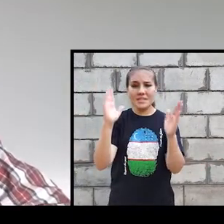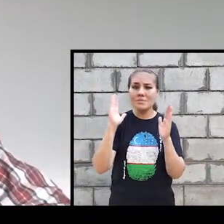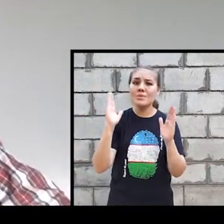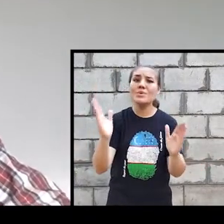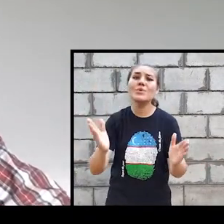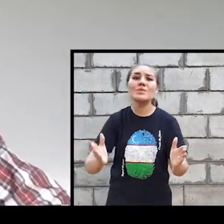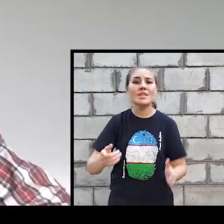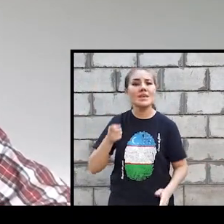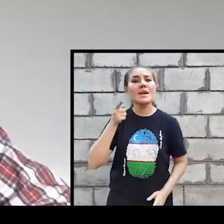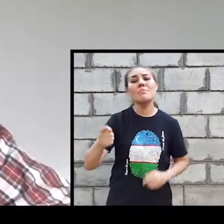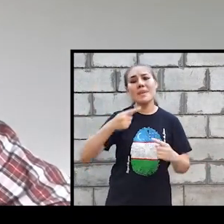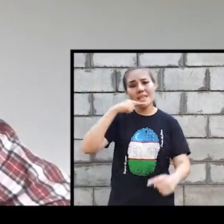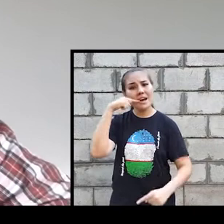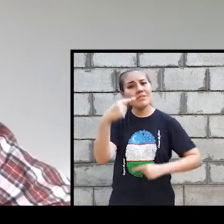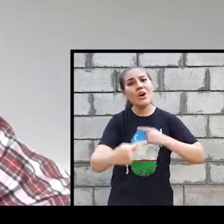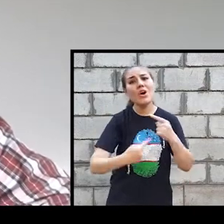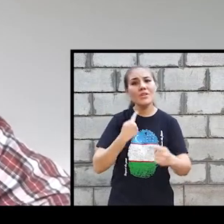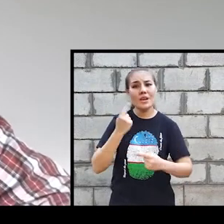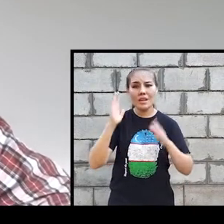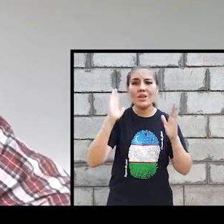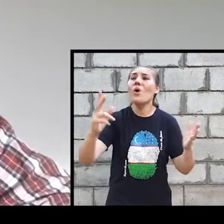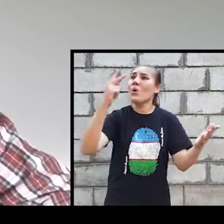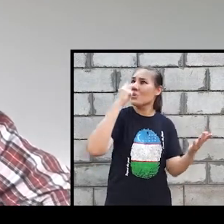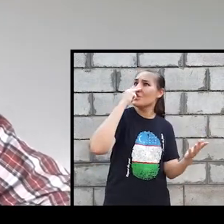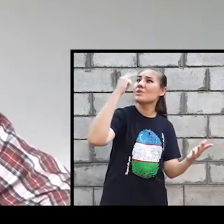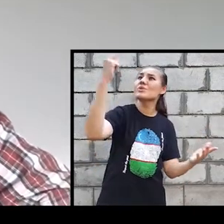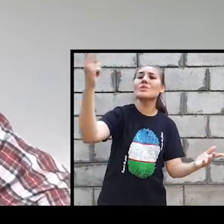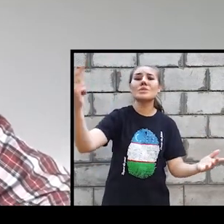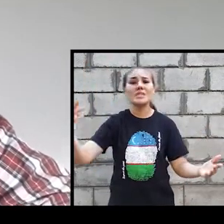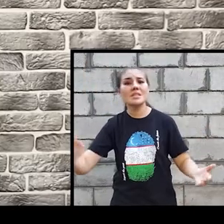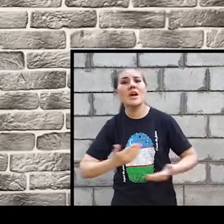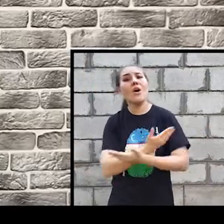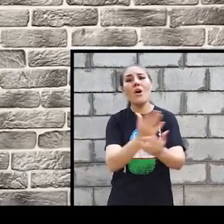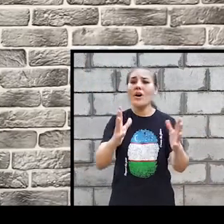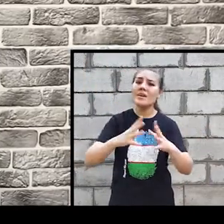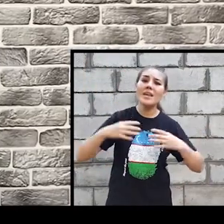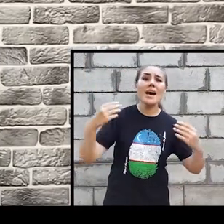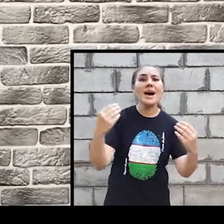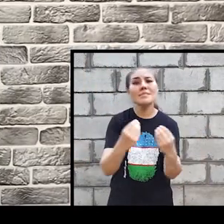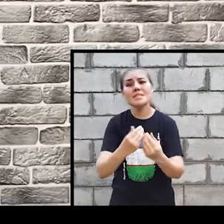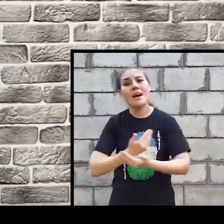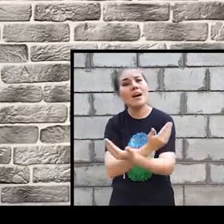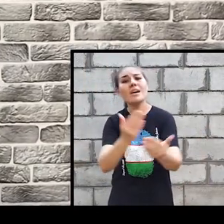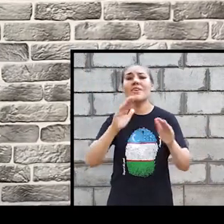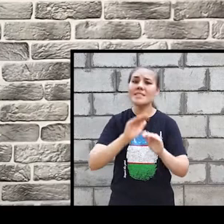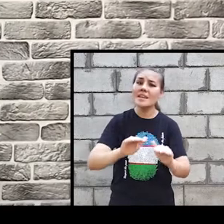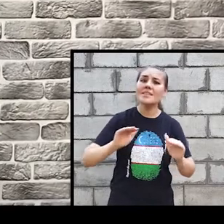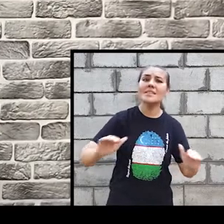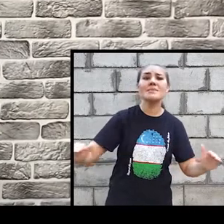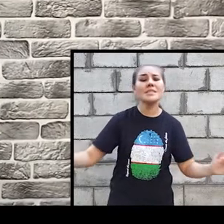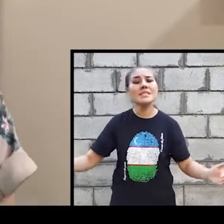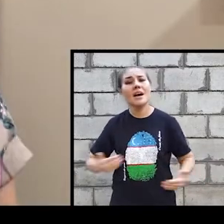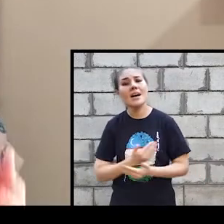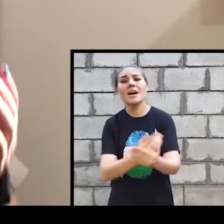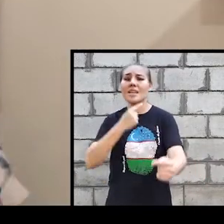пусть добольствен меня в ротлян унекорсен. О, Илья Мазда, Фарзанда